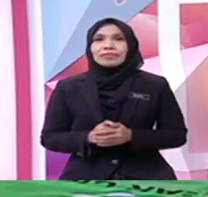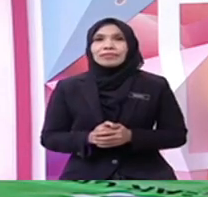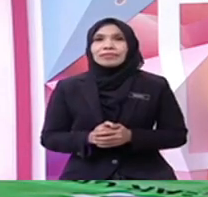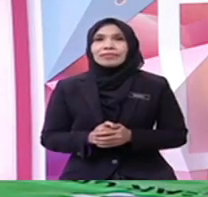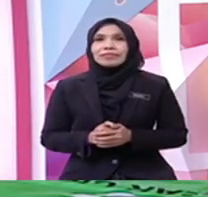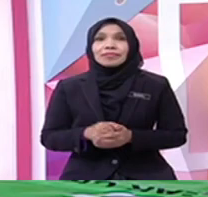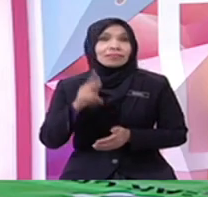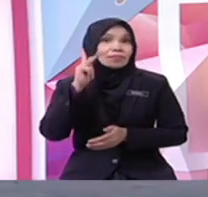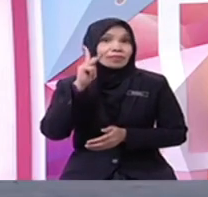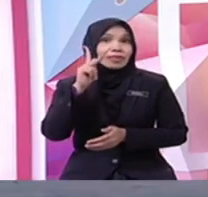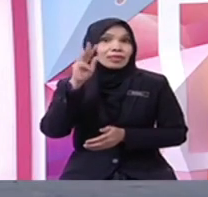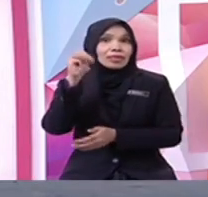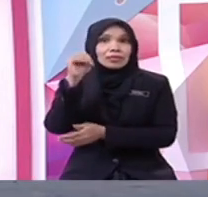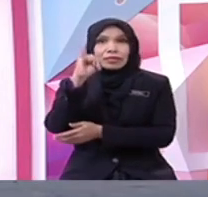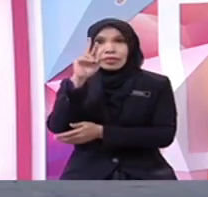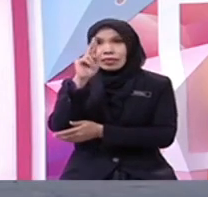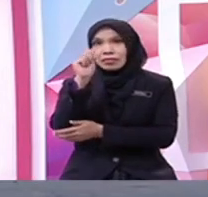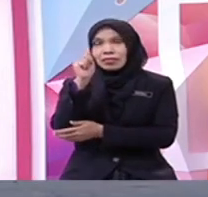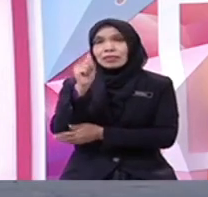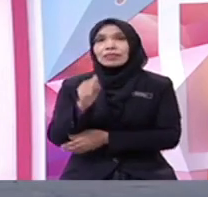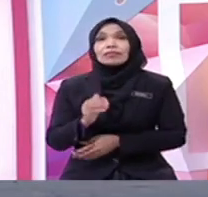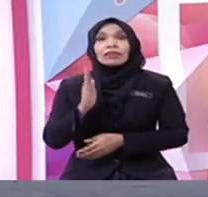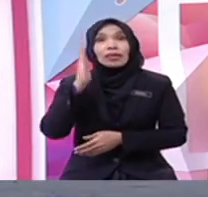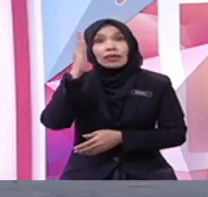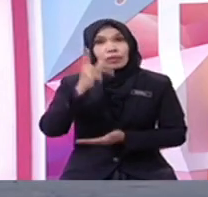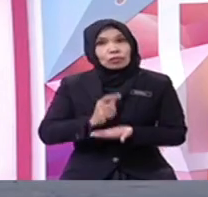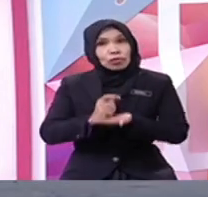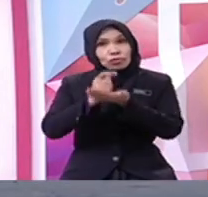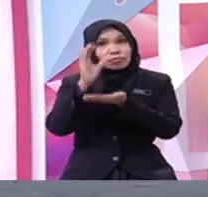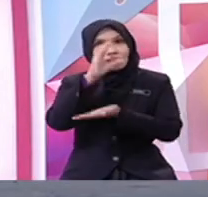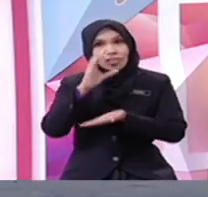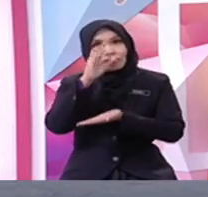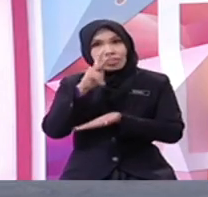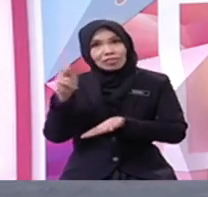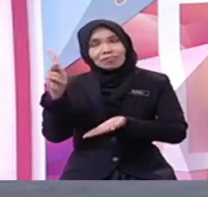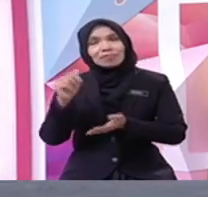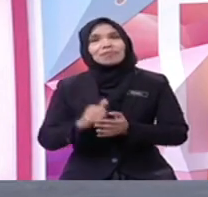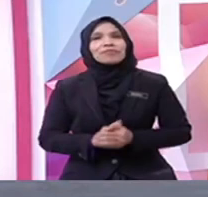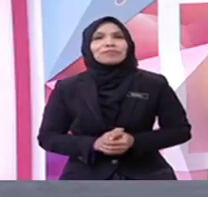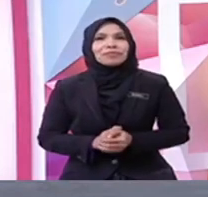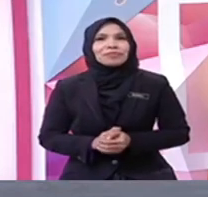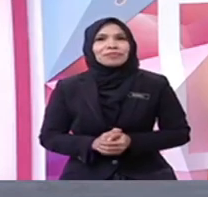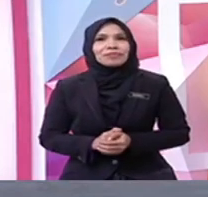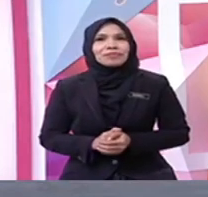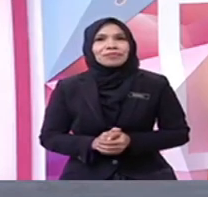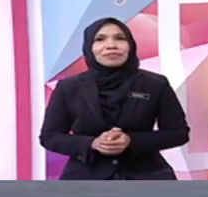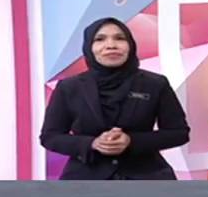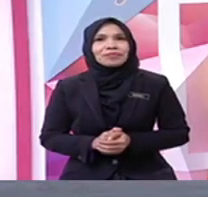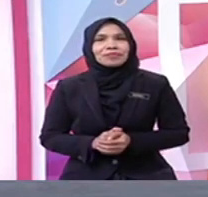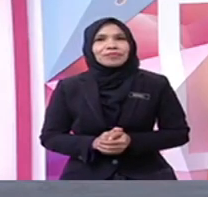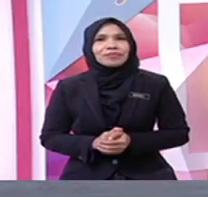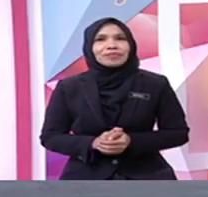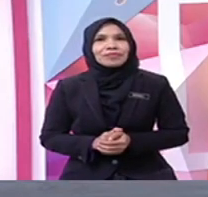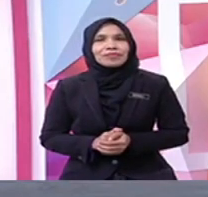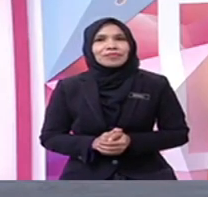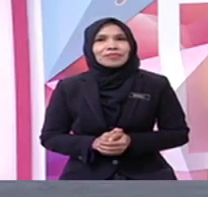Tolong carikan Oke jadi gitu Muller Mirah silahkan cek oke bisa-bisa gue